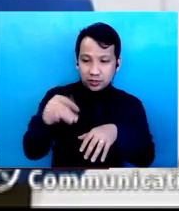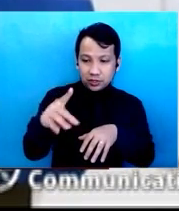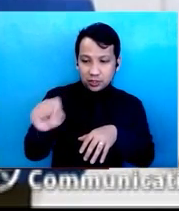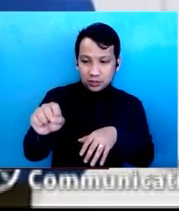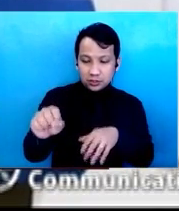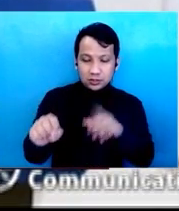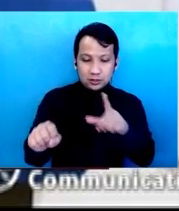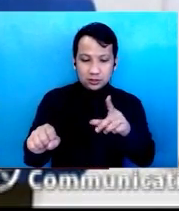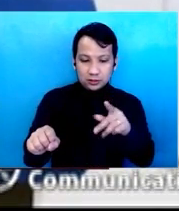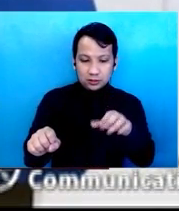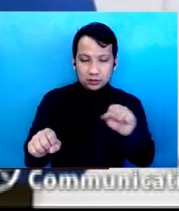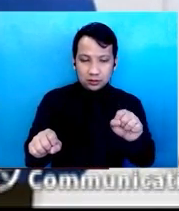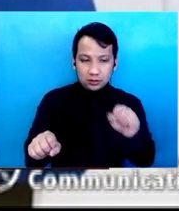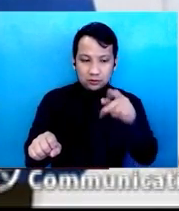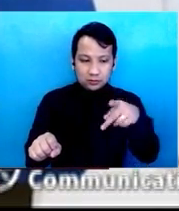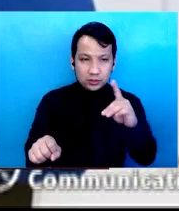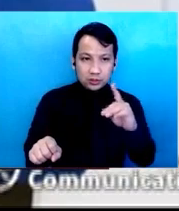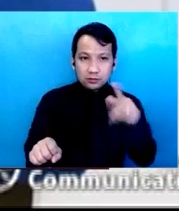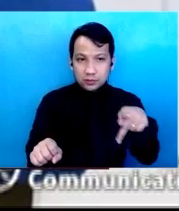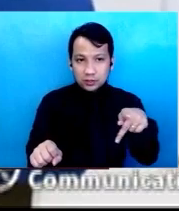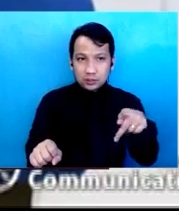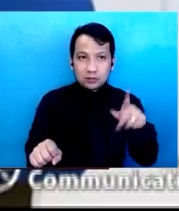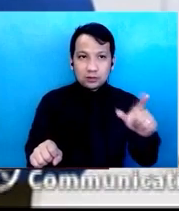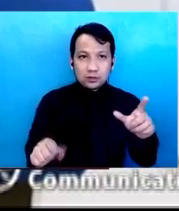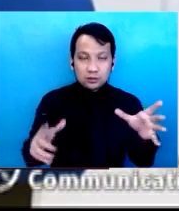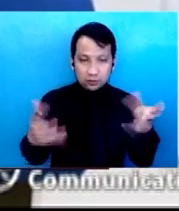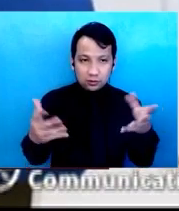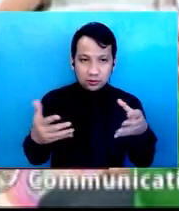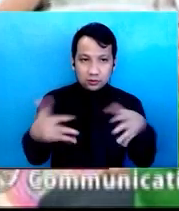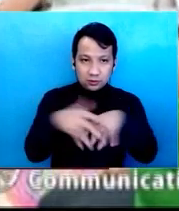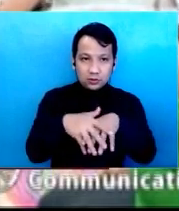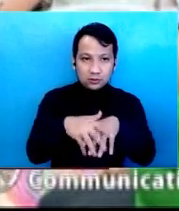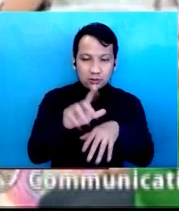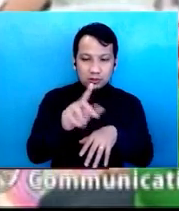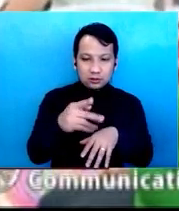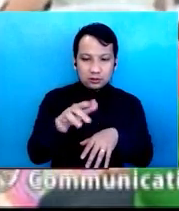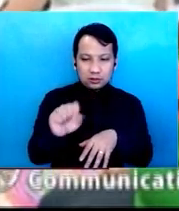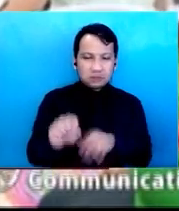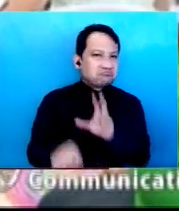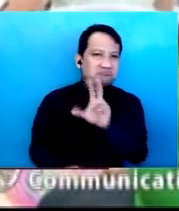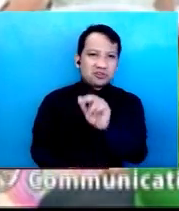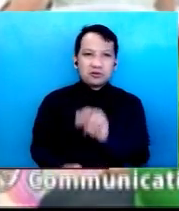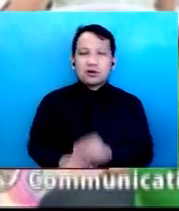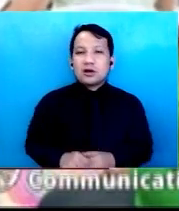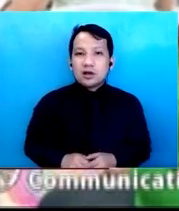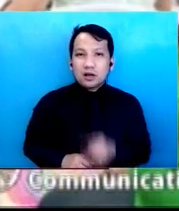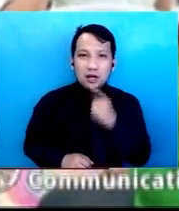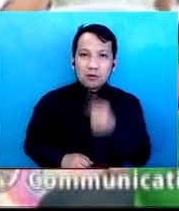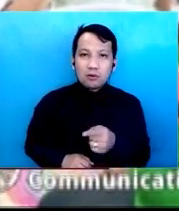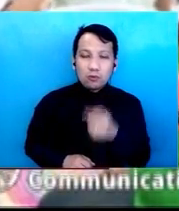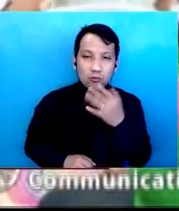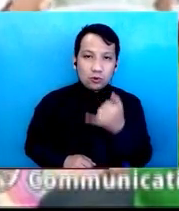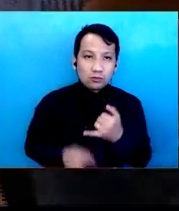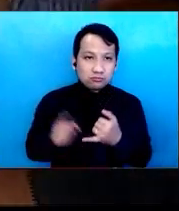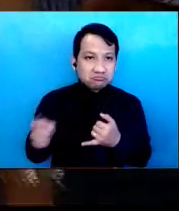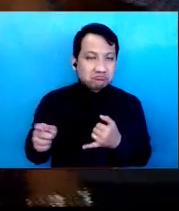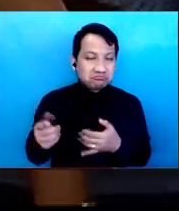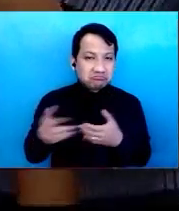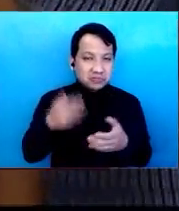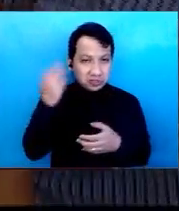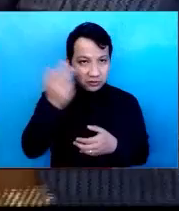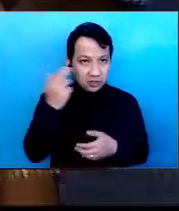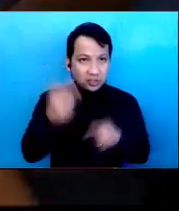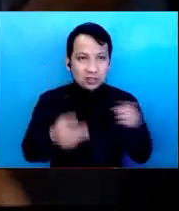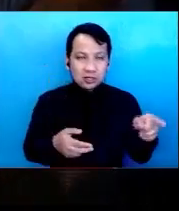PDDS or PDP with lakas CMD? No. Ang pagtutol ng Pangulo sa alyansa ay dahil daw kay